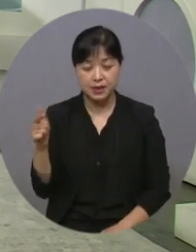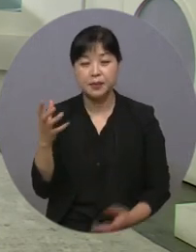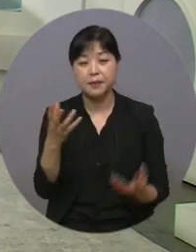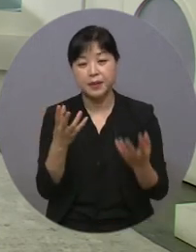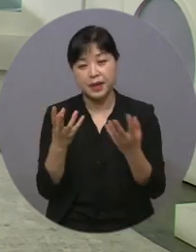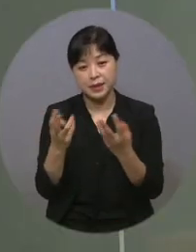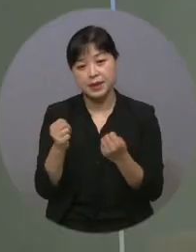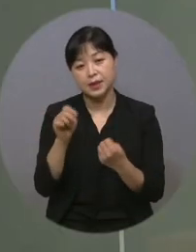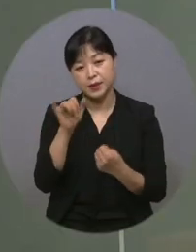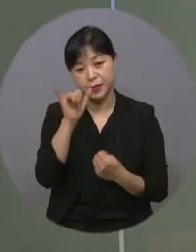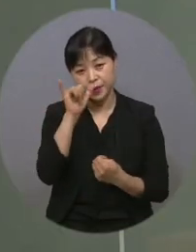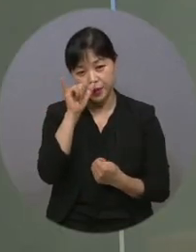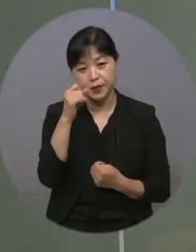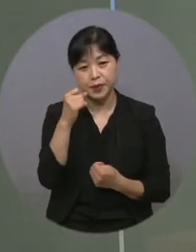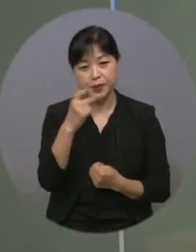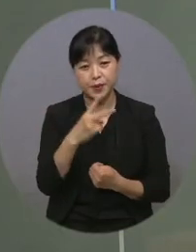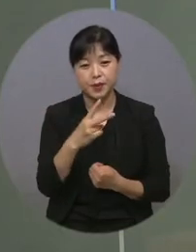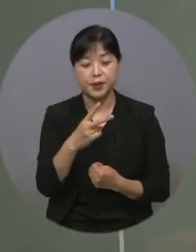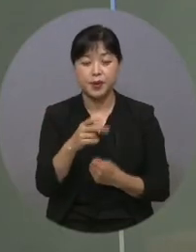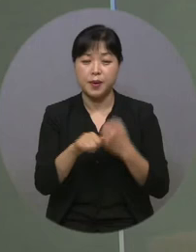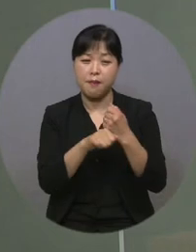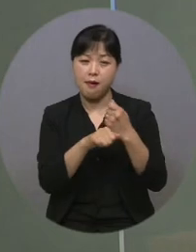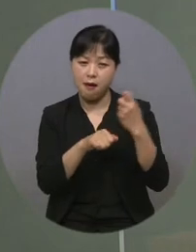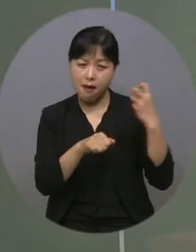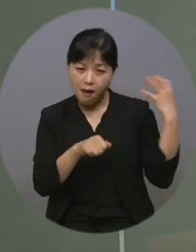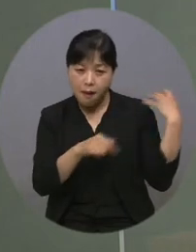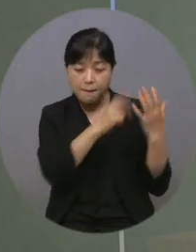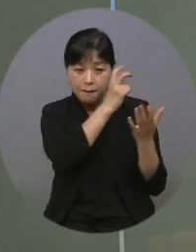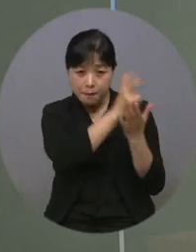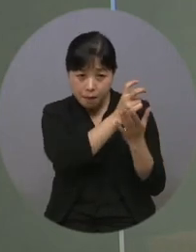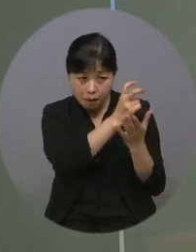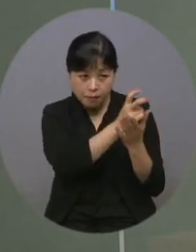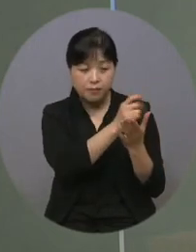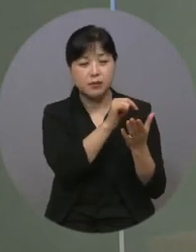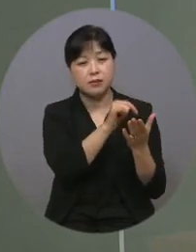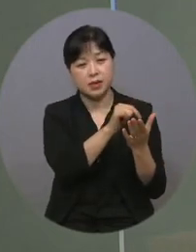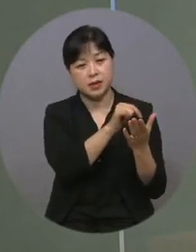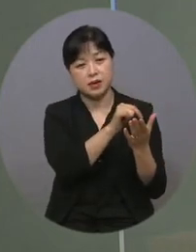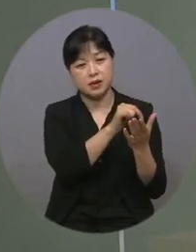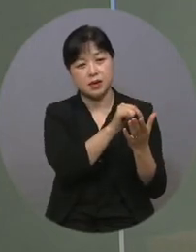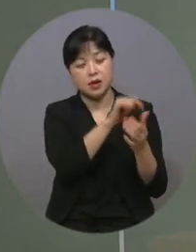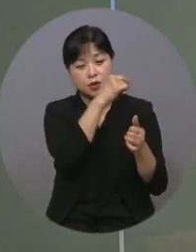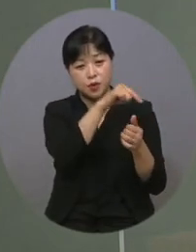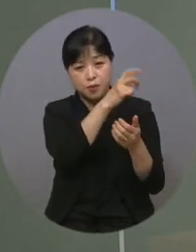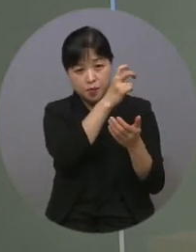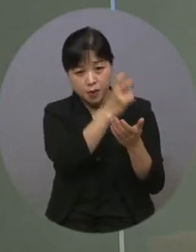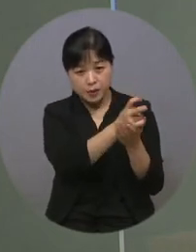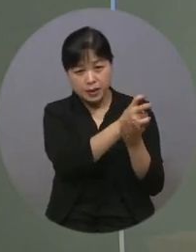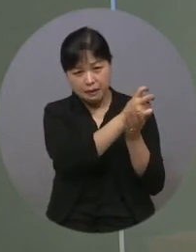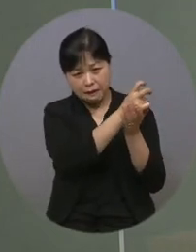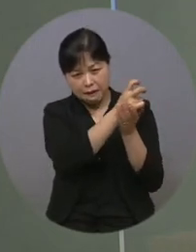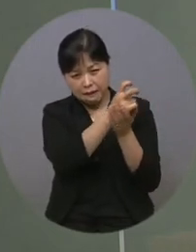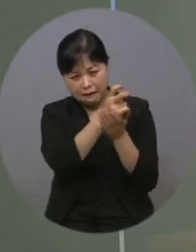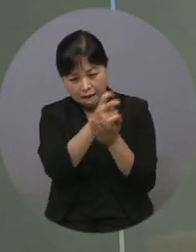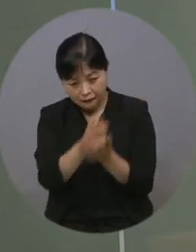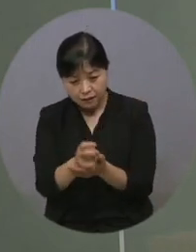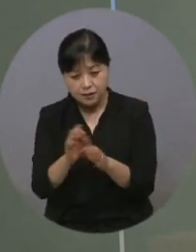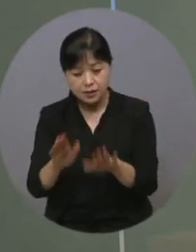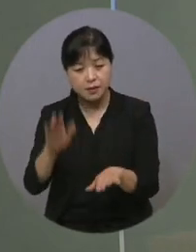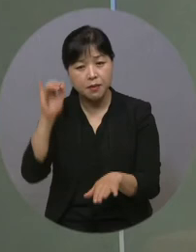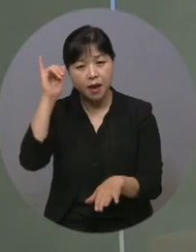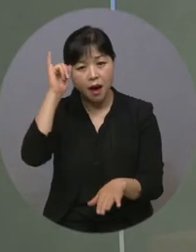점도 많고 네. 몇십 년 전의 교육 제도가 지금 아까 얘기한 것처럼 AI